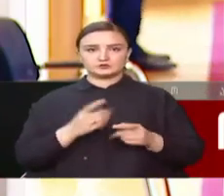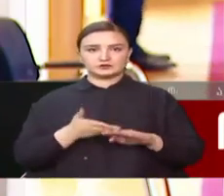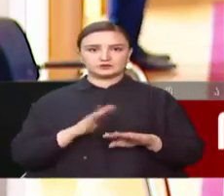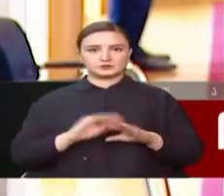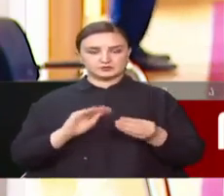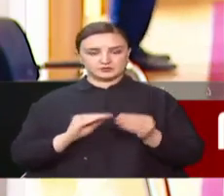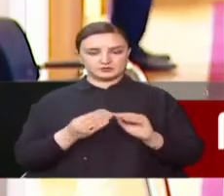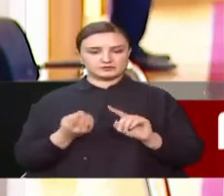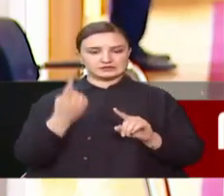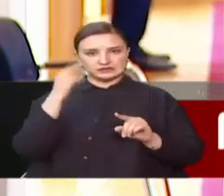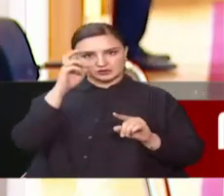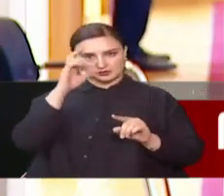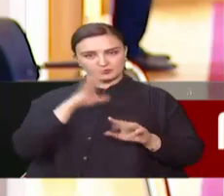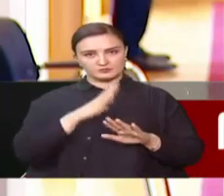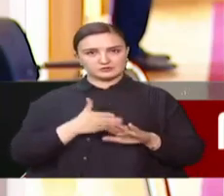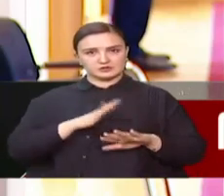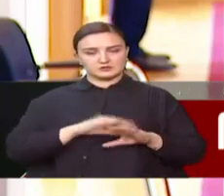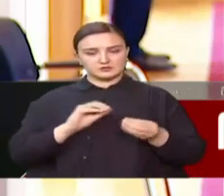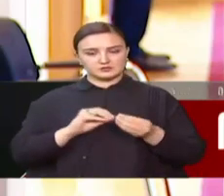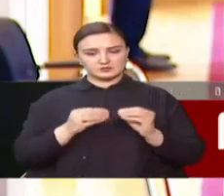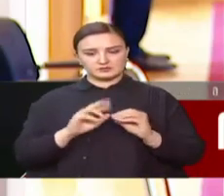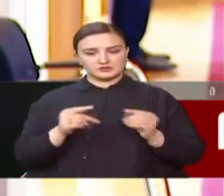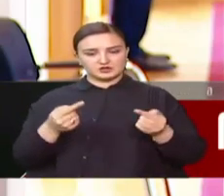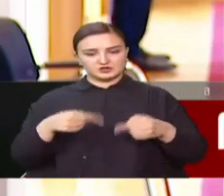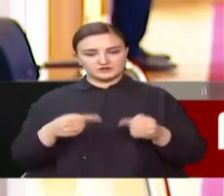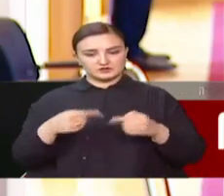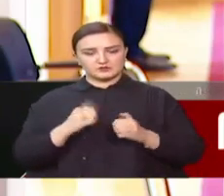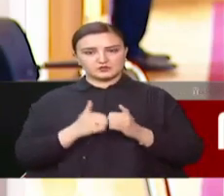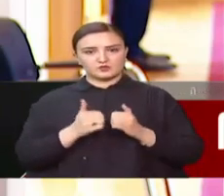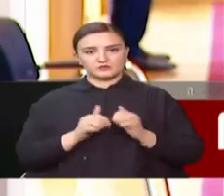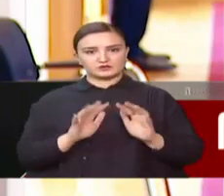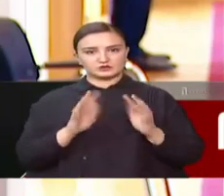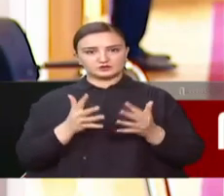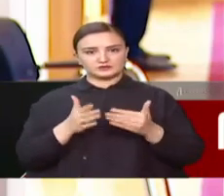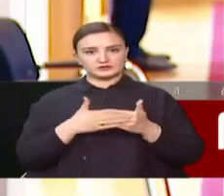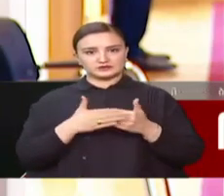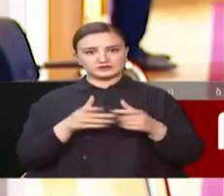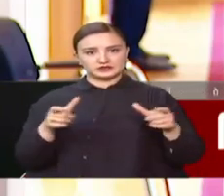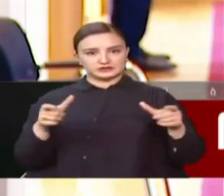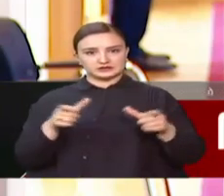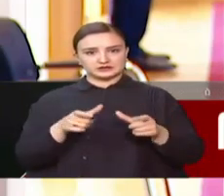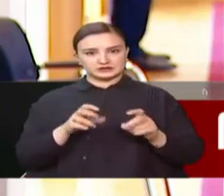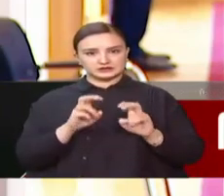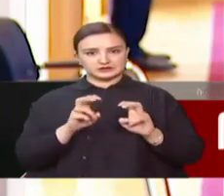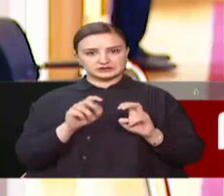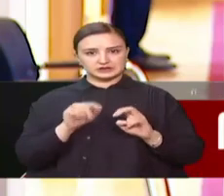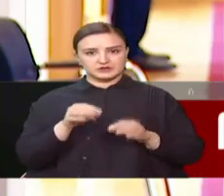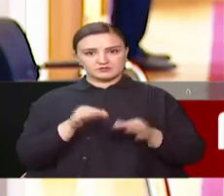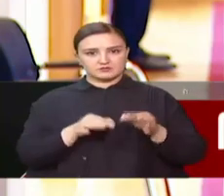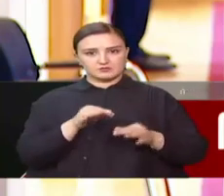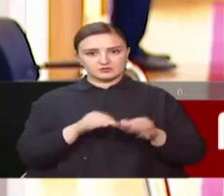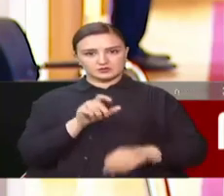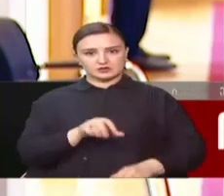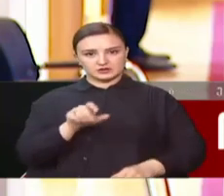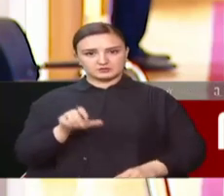проблемебит инахели суплебасац конда умзимеси проблемебит да чаварнеби маграм холо шемтховаши да санкцире були да санкция гамутанили